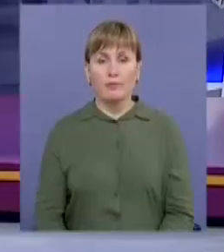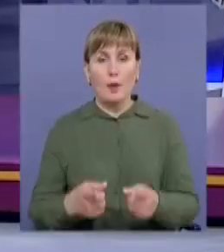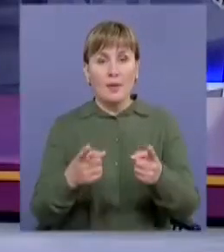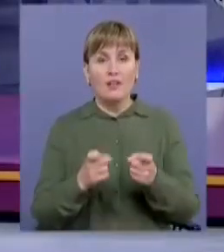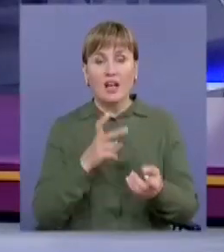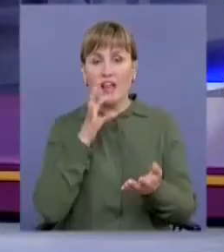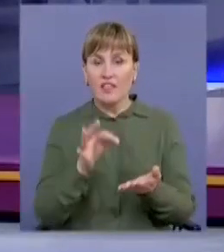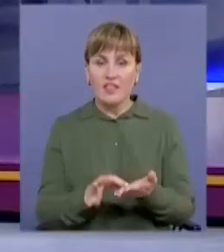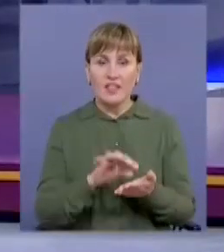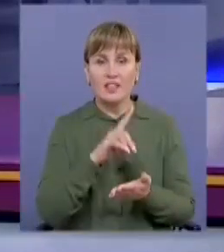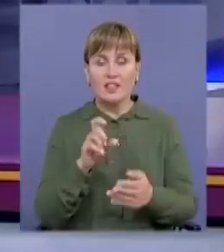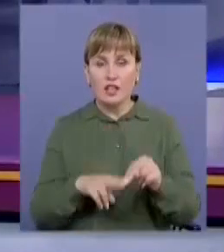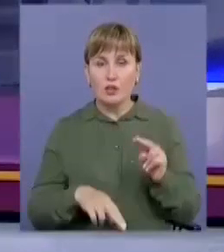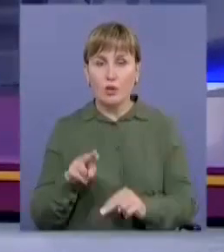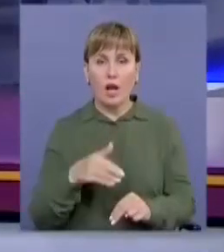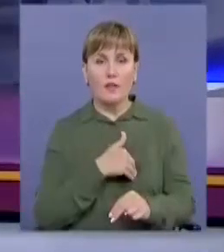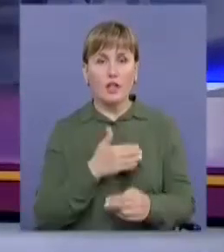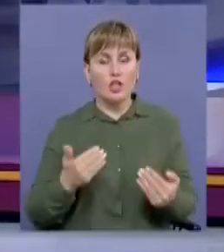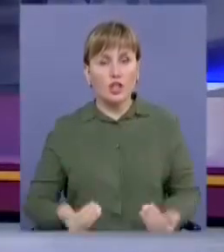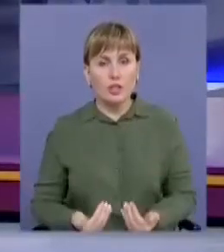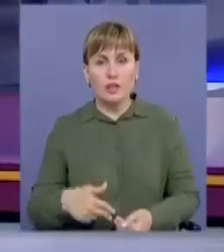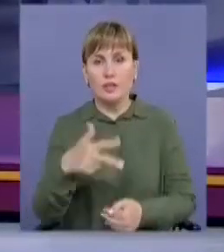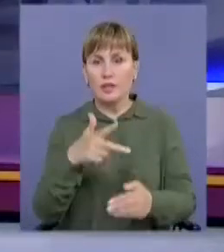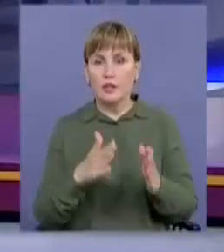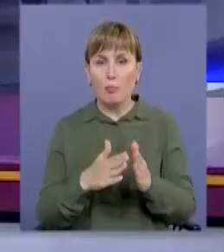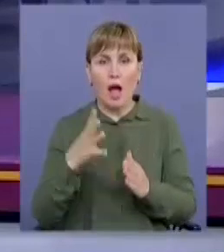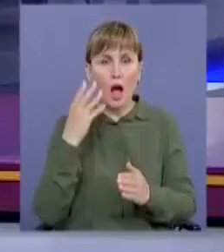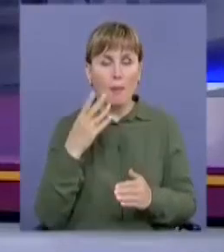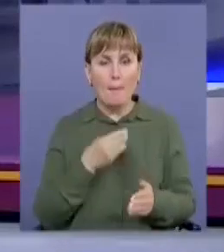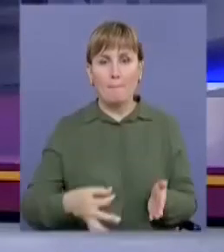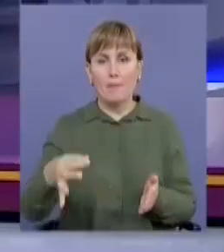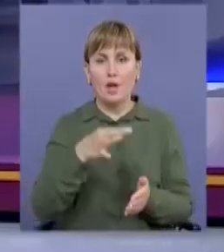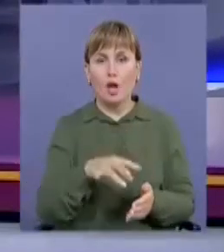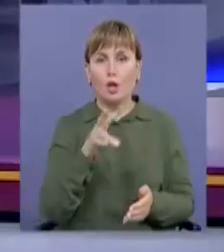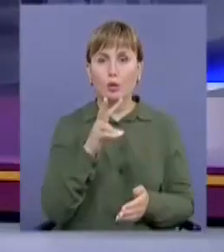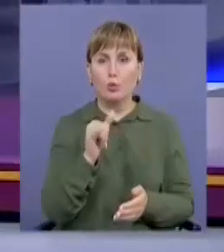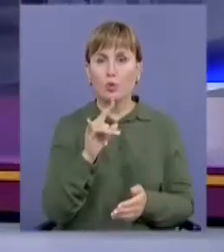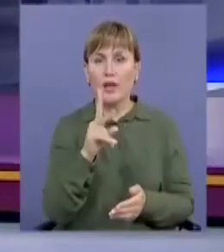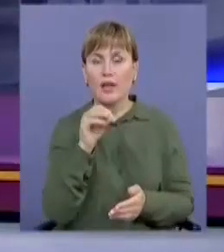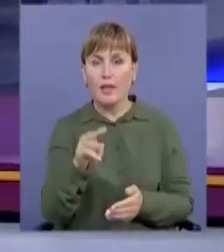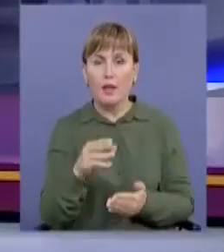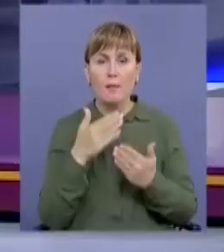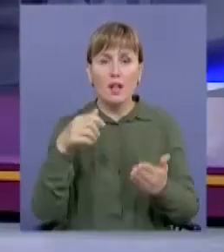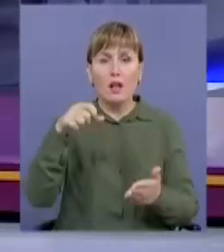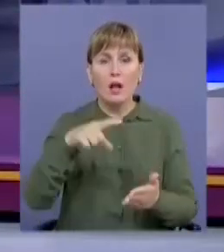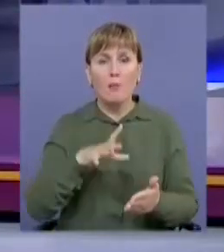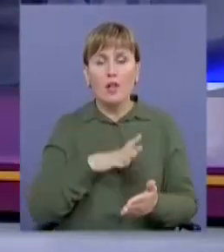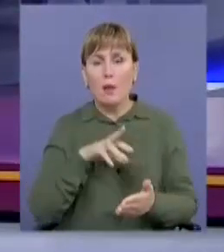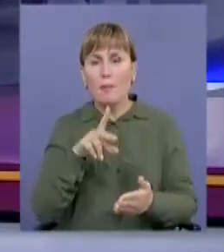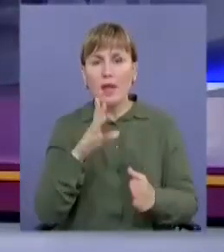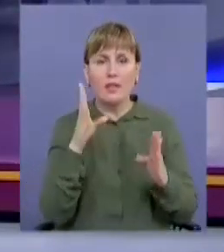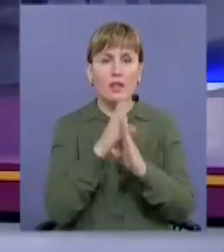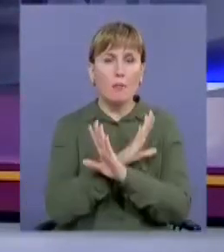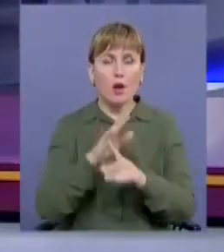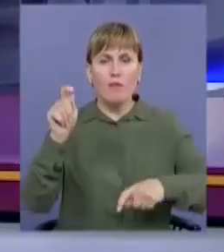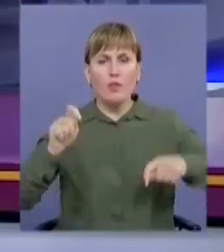Привлечь к ответственности застройщика намерены жители 30 домов алматинского микрорайона Нуркент. Последней каплей стала пятничная непогода.